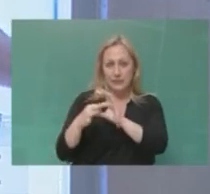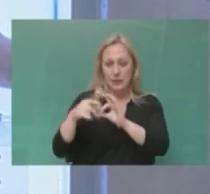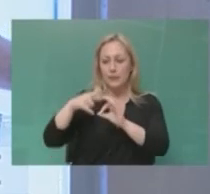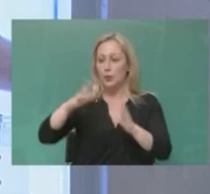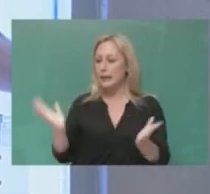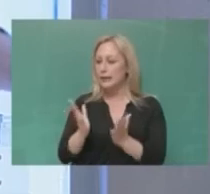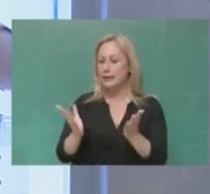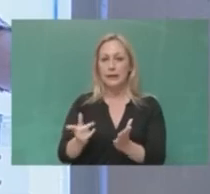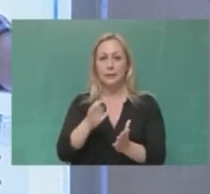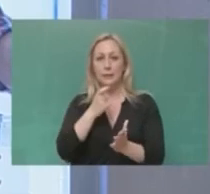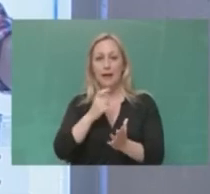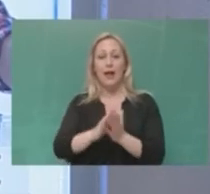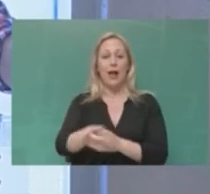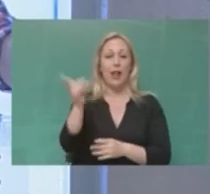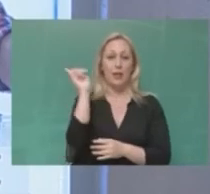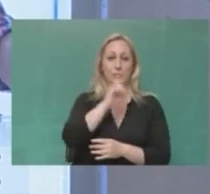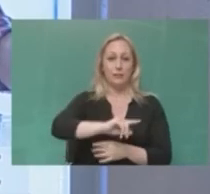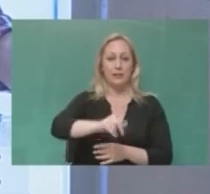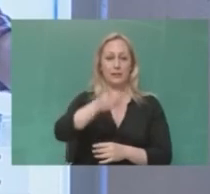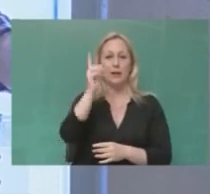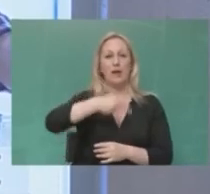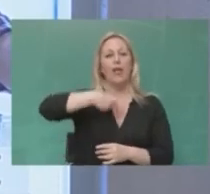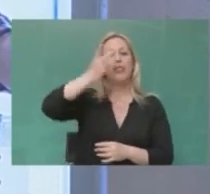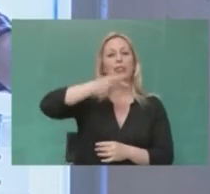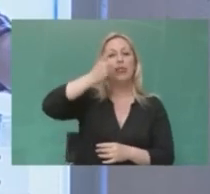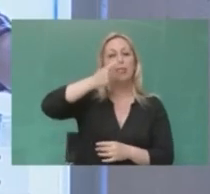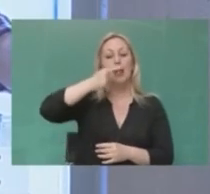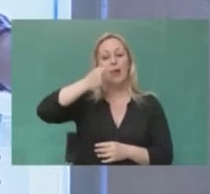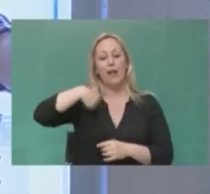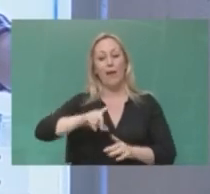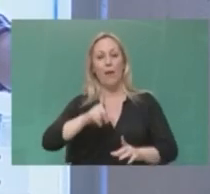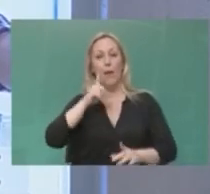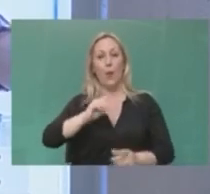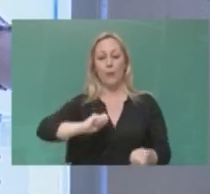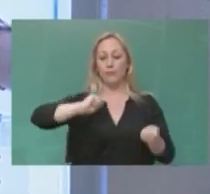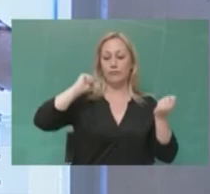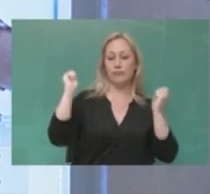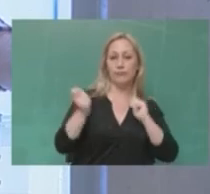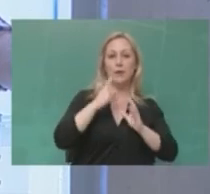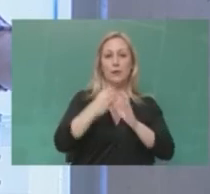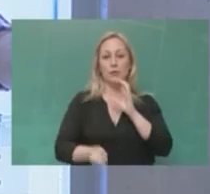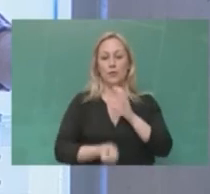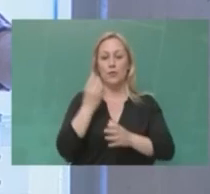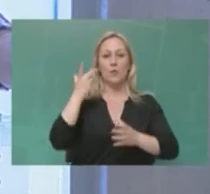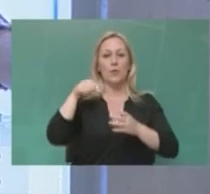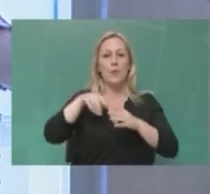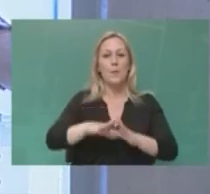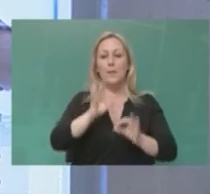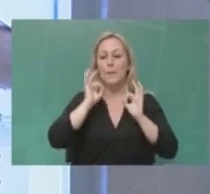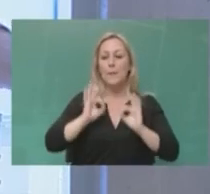πόλη που λανσάρεται στην Ευρώπη ως αναγεννημένη, ως σύγχρονη και ανοιχτή και δεν απαντά στα στοιχειώδη. Και